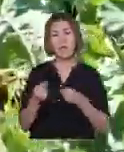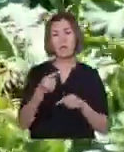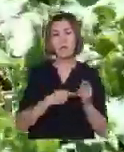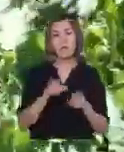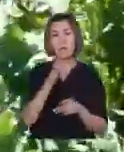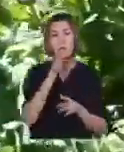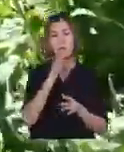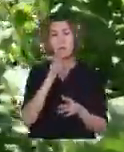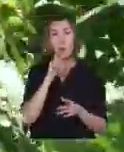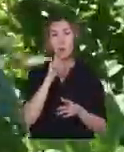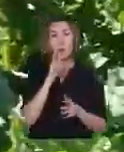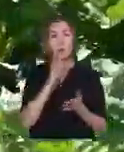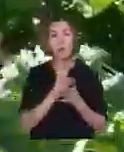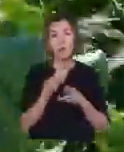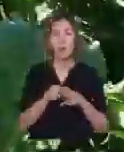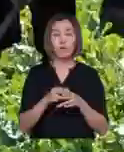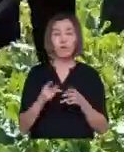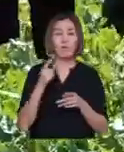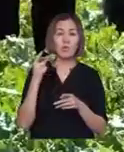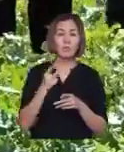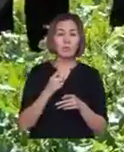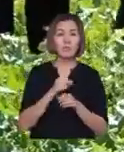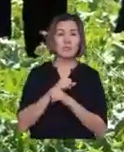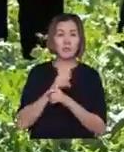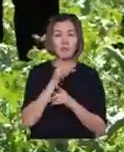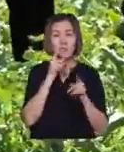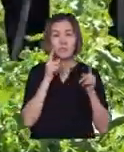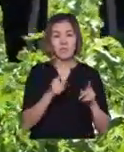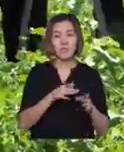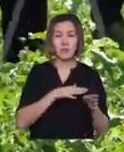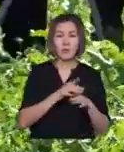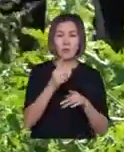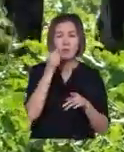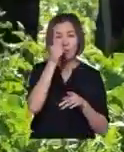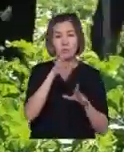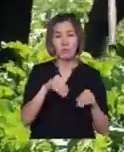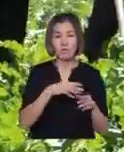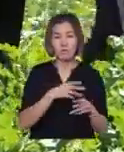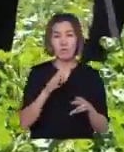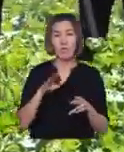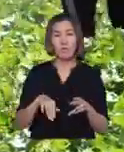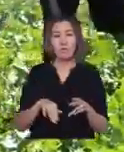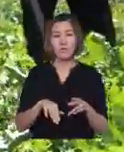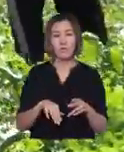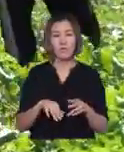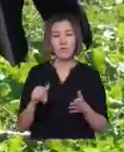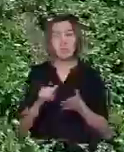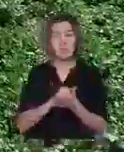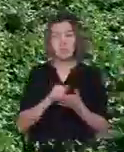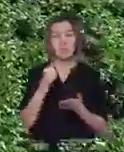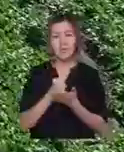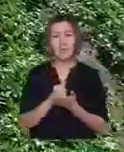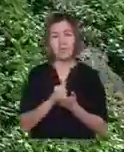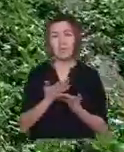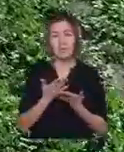мерзімі де ыңғайлы. Өйткені фермерлерге демалыс кезеңінің толық бір жылы беріледі. Сонымен қатар кепіл мүлкінде де